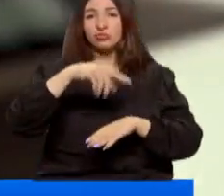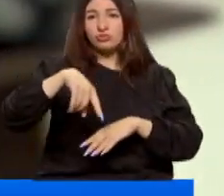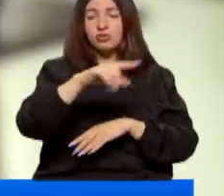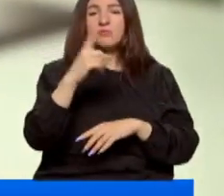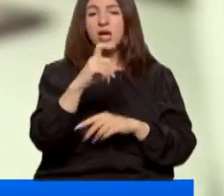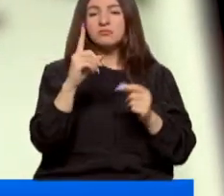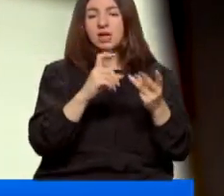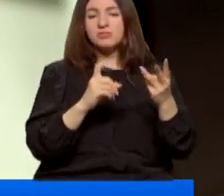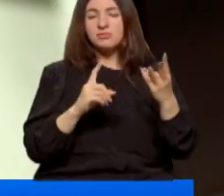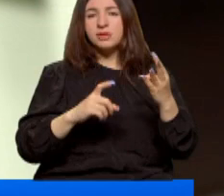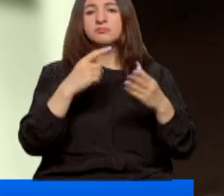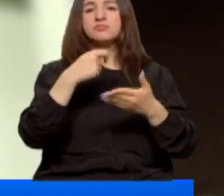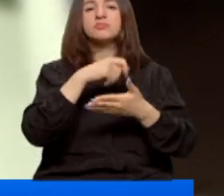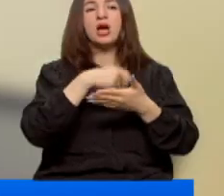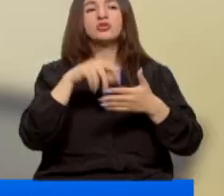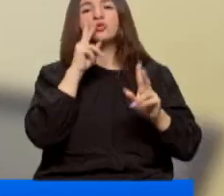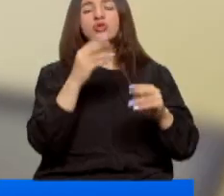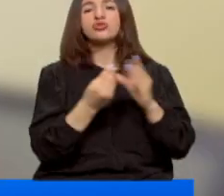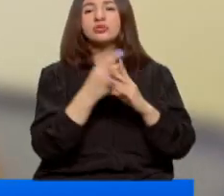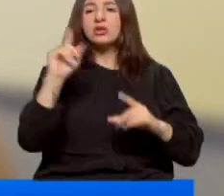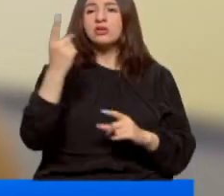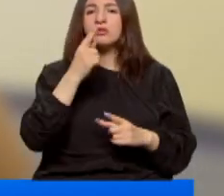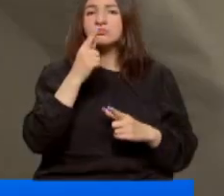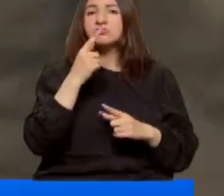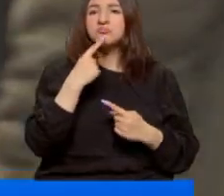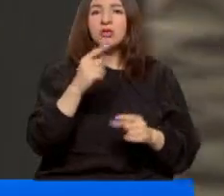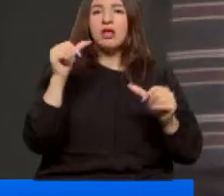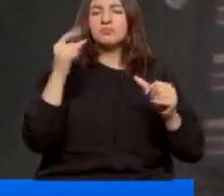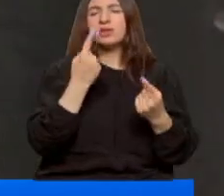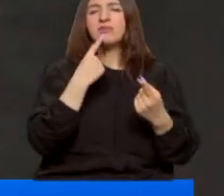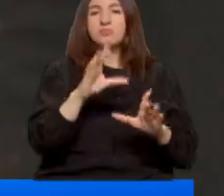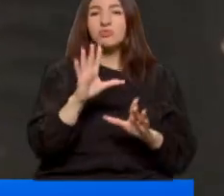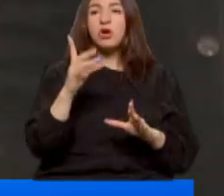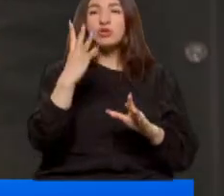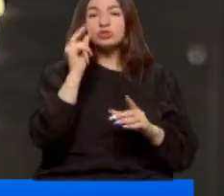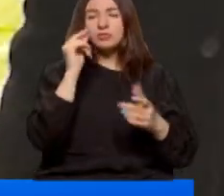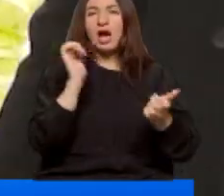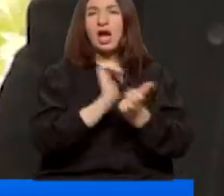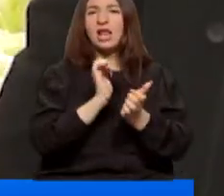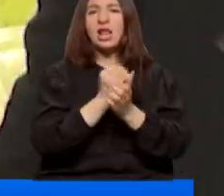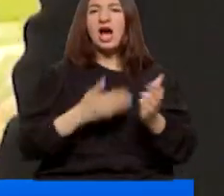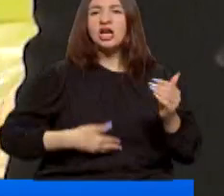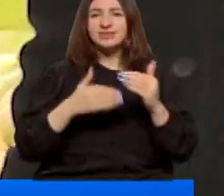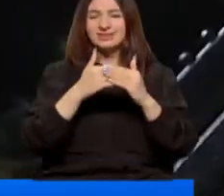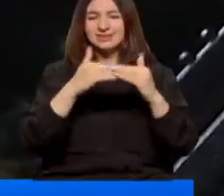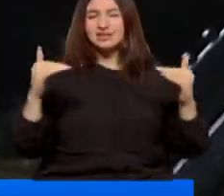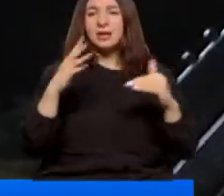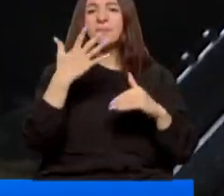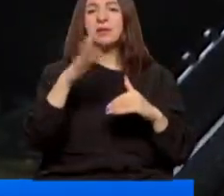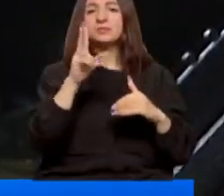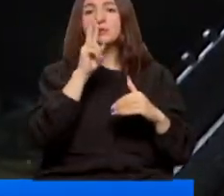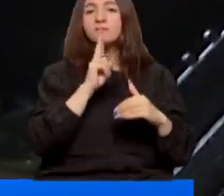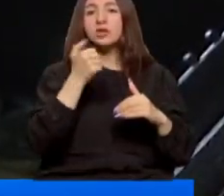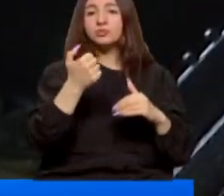maaşlara yansıtılsın çağrısına da iktidardan ses yok. Memur Sen 4 kişilik bir ailenin açlık sınırının Nisan ayında